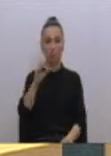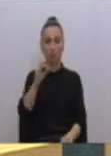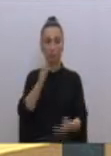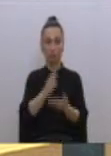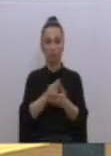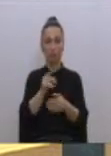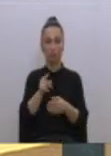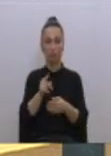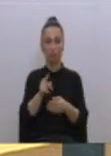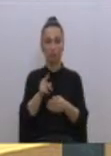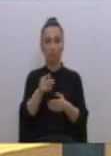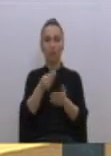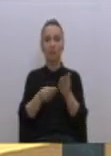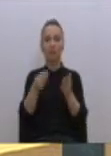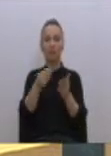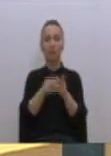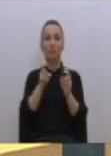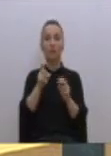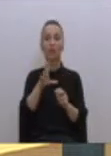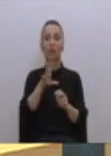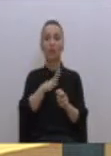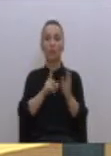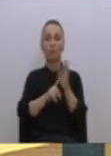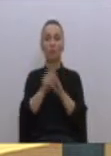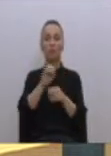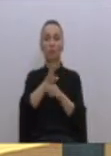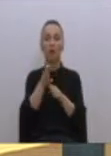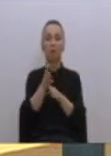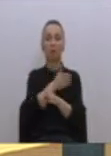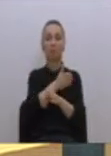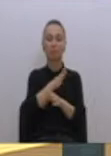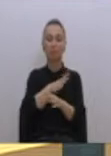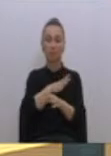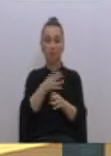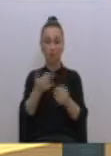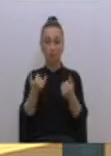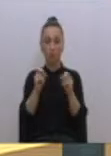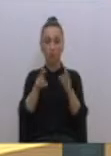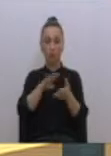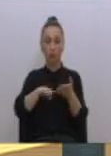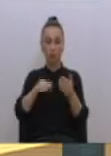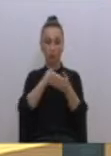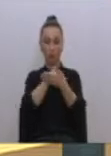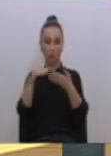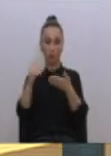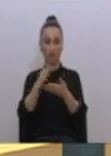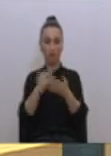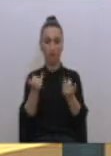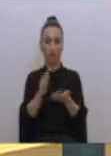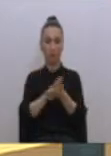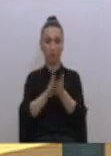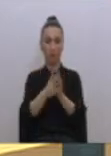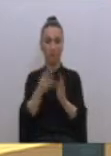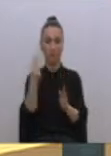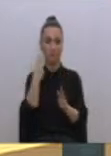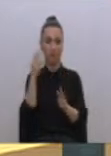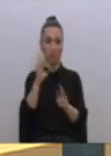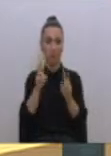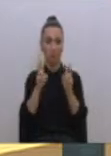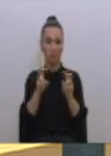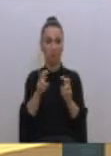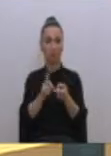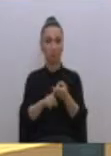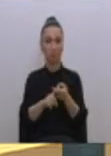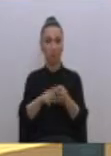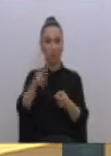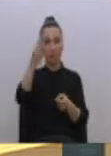ანუ დაუბრუნდით იმ ნიშნულს, რა ნიშნულიც ჰქონდა პანდემიამდე და შეიძლება ითქვას, რომ უსაფრთხო დონეზე ვართ დღეს მდგომარეობით ვალთან მიმართებაში. რა